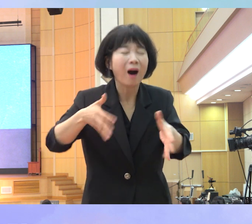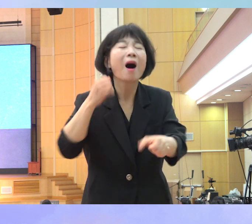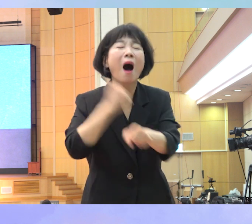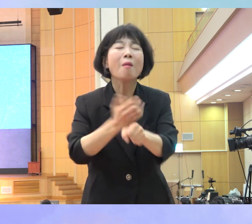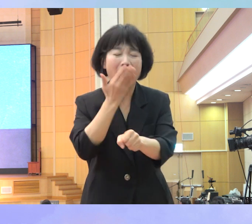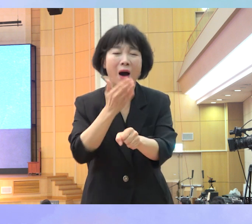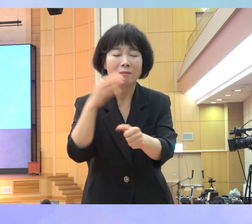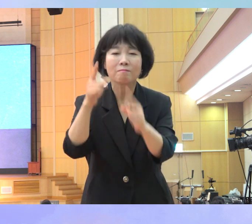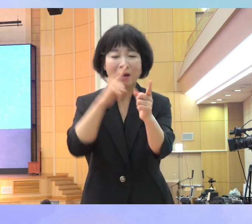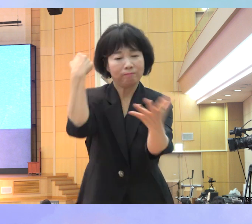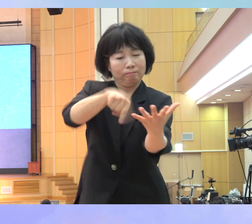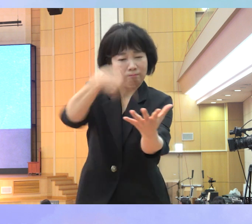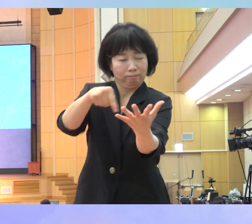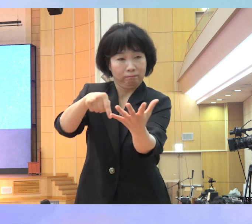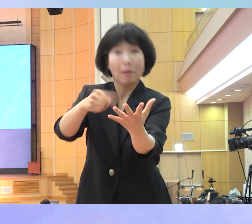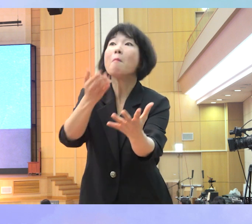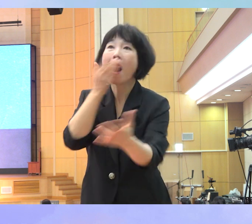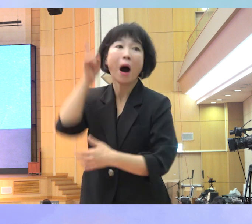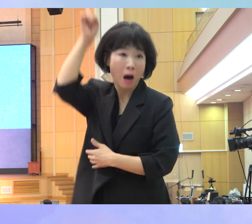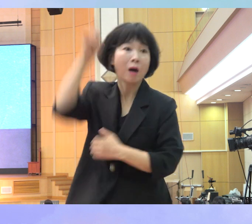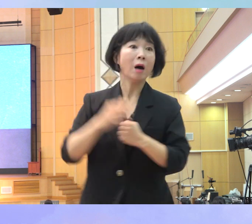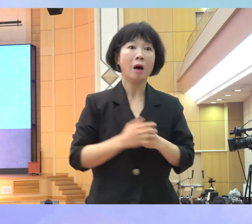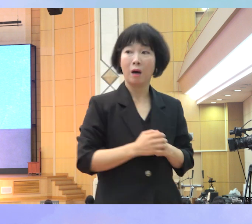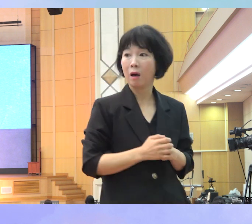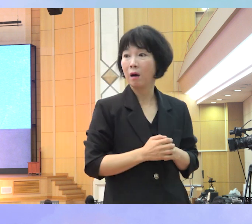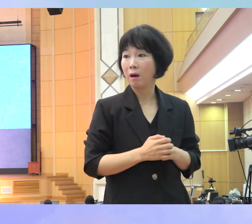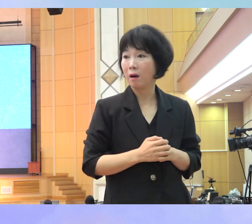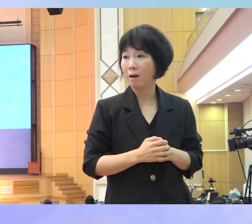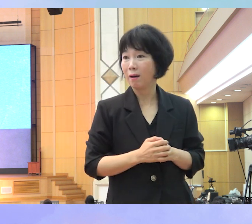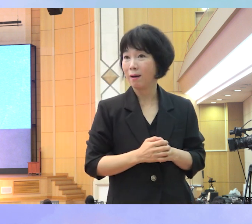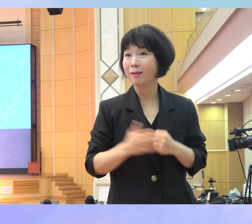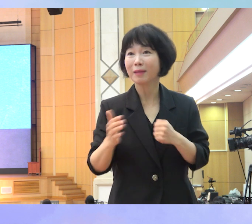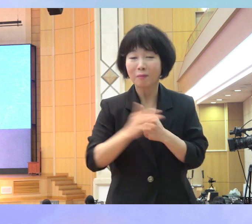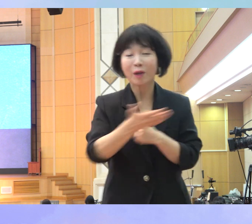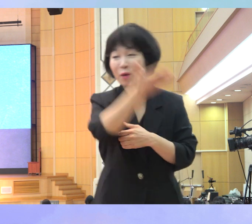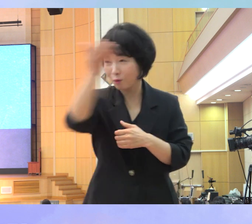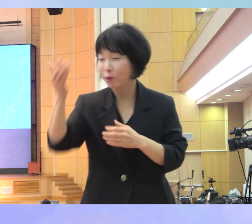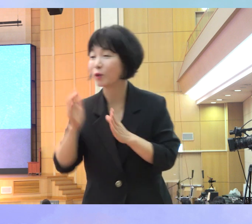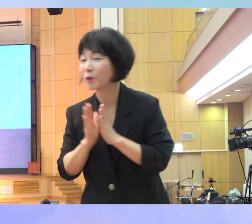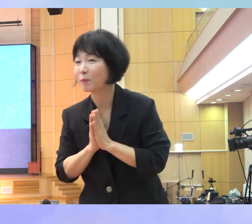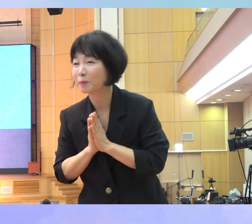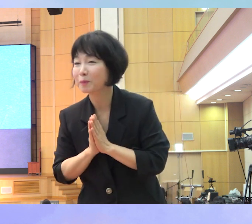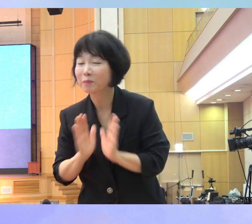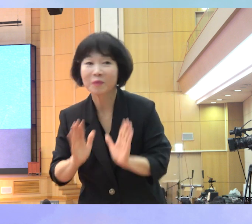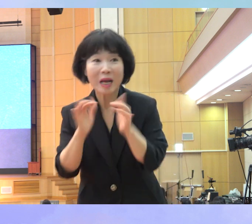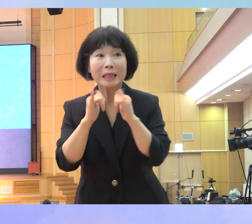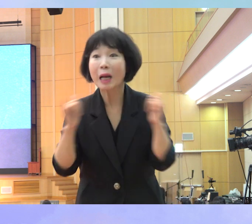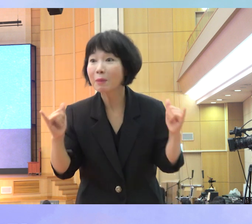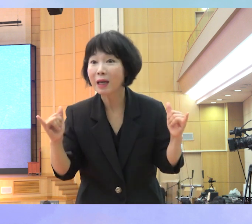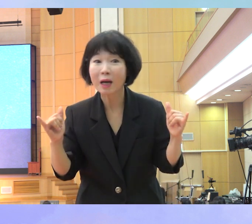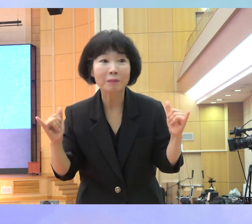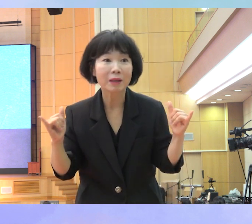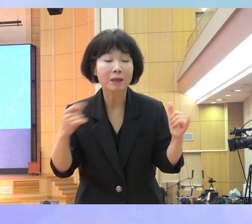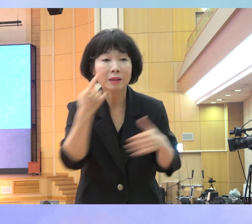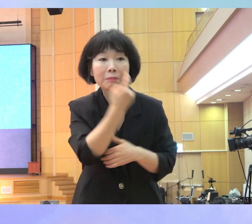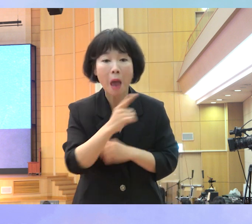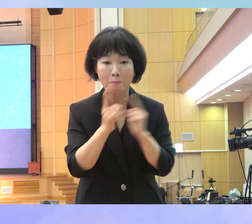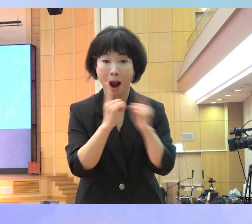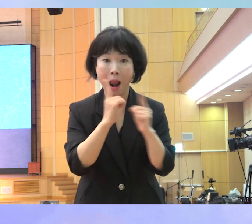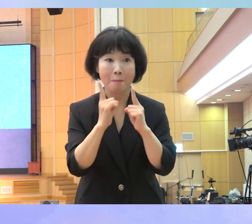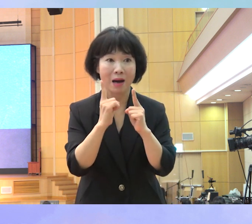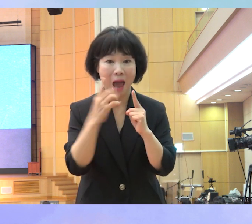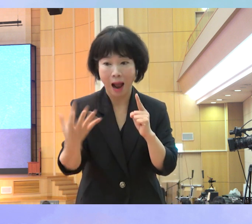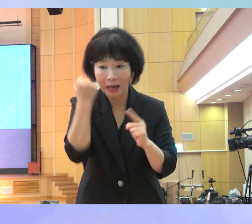가르치시리라 라고까지 말씀하고 있습니다. 그래서 여러분, 이 사람이요, 말이 가진